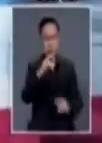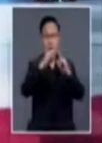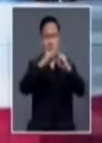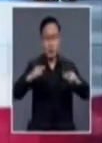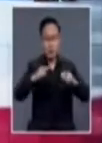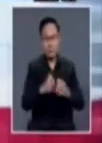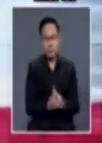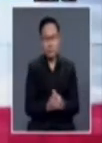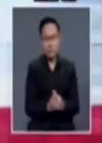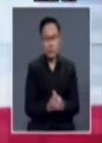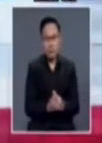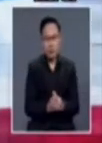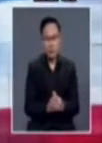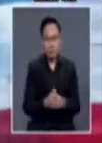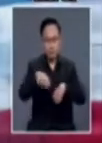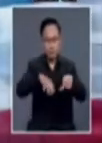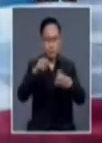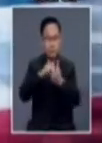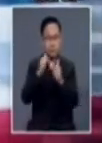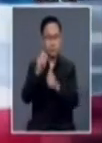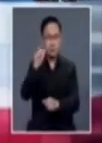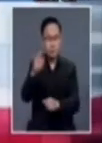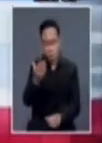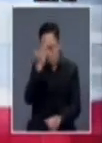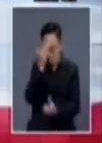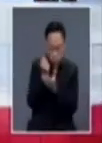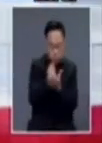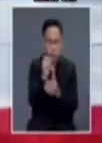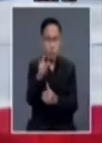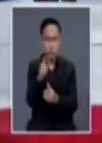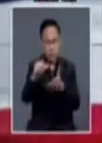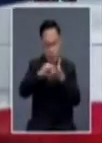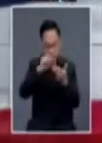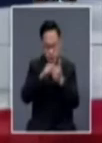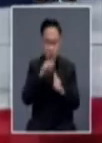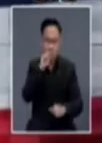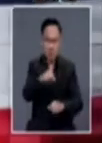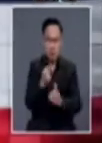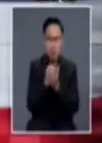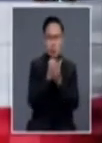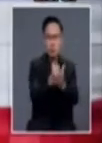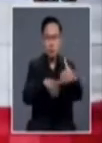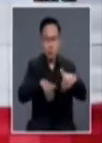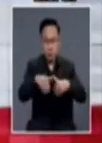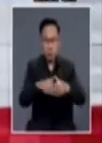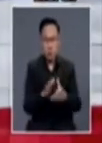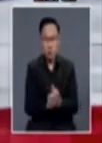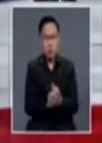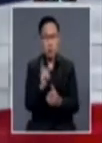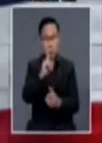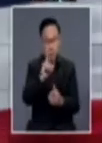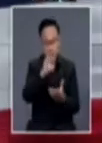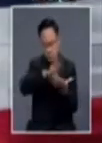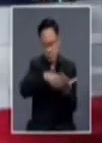การบูรณาการจัดการในภาวะฉุกเฉินการเผชิญเหตุการบัญชาการเหตุการณ์และการบรรเทาทุกข์โดยให้การช่วยเหลือประชาชน